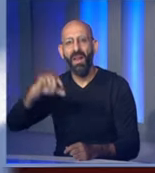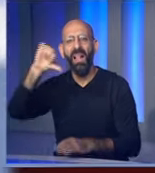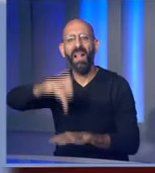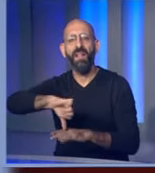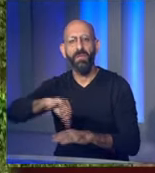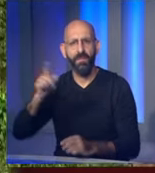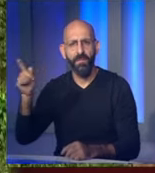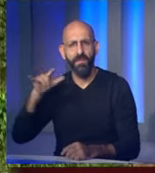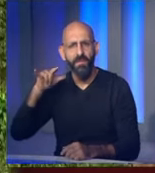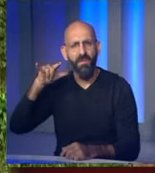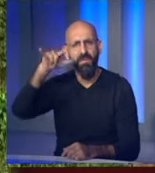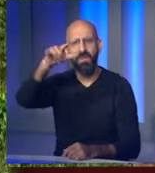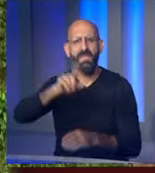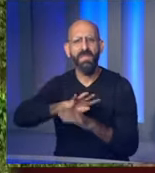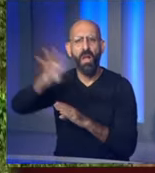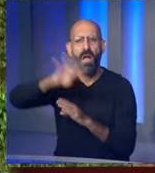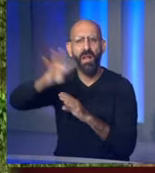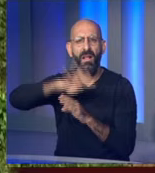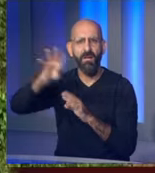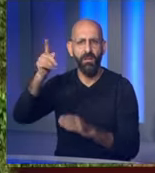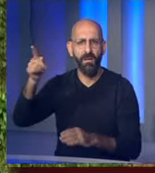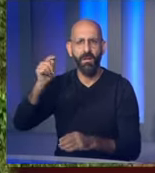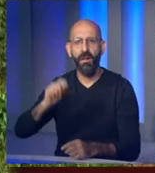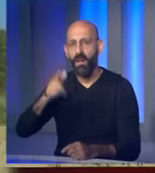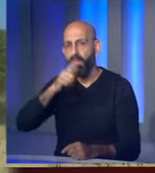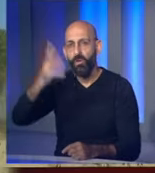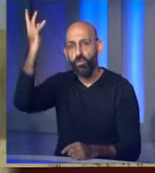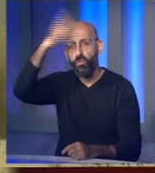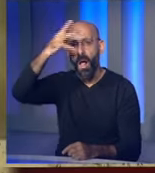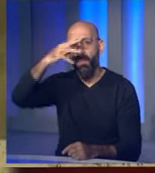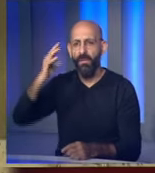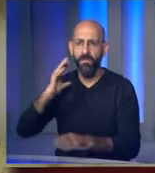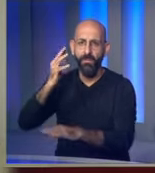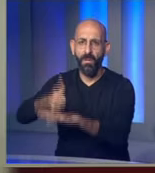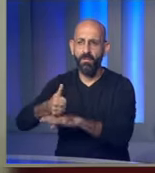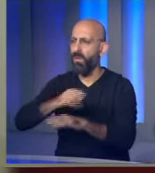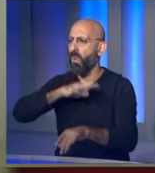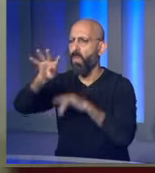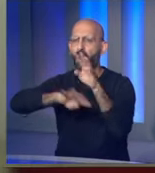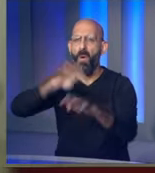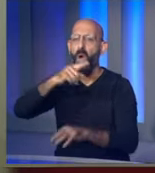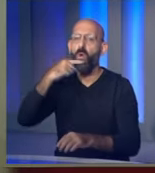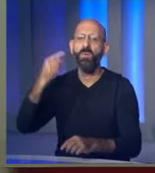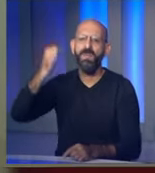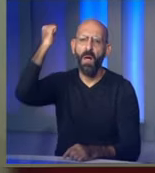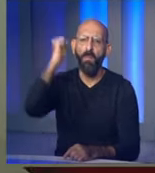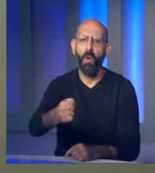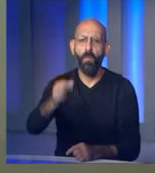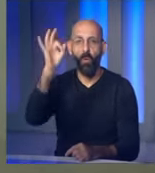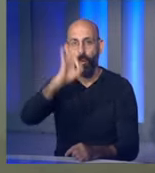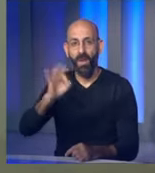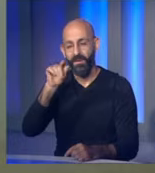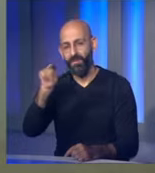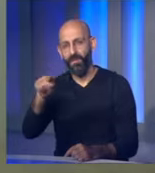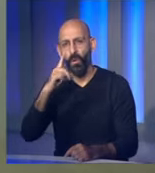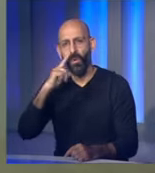وتتعرض فيه العاصمه كيف لضربات متكرره بطائرات مسيره وصواريخ ويستعد فيه المسؤولون لعوده